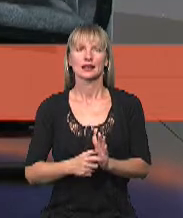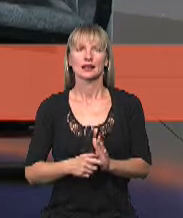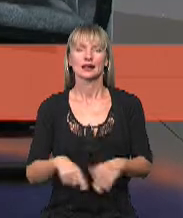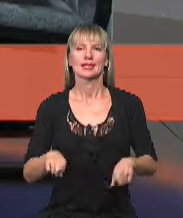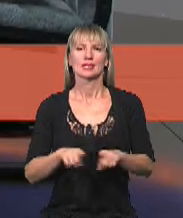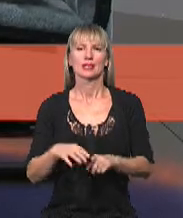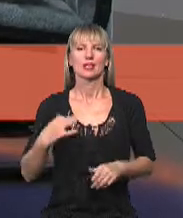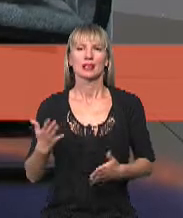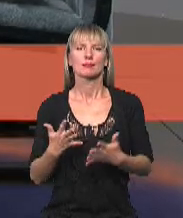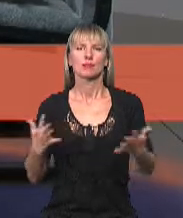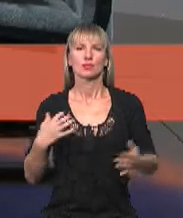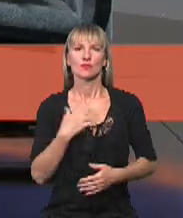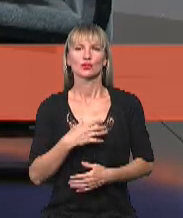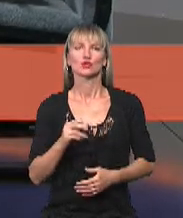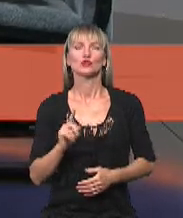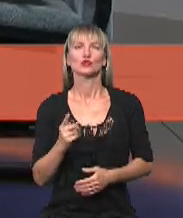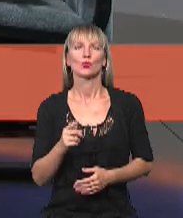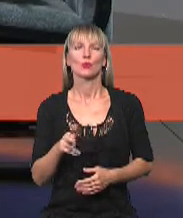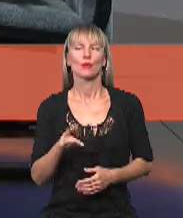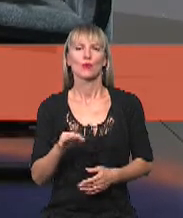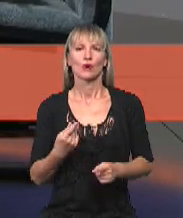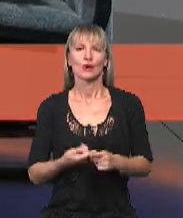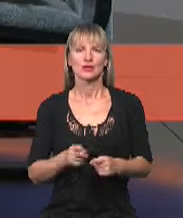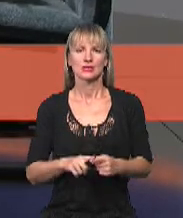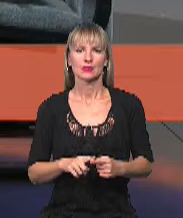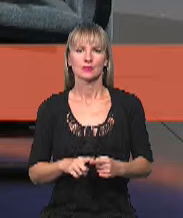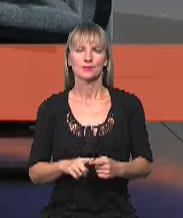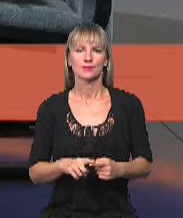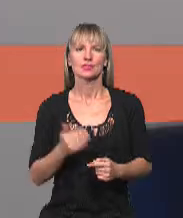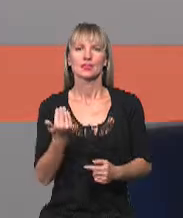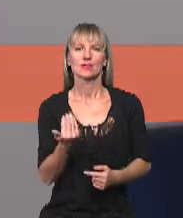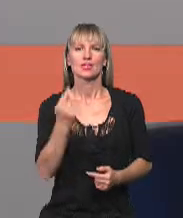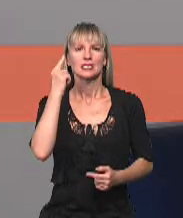такі речі, які більш важливі. Чому про це насамперед? Ви знаєте,